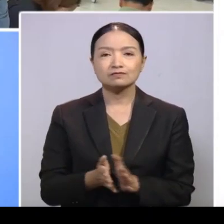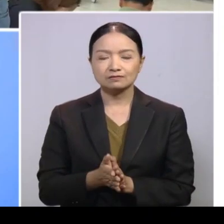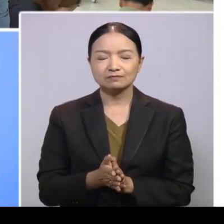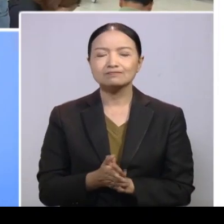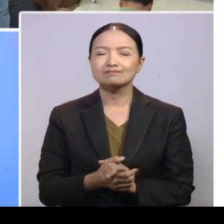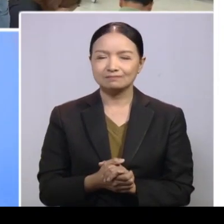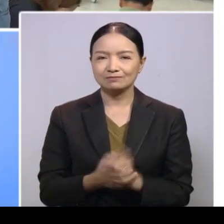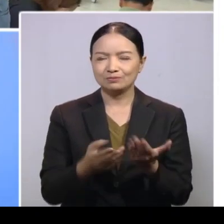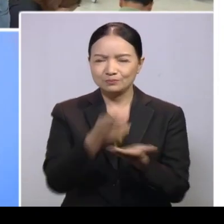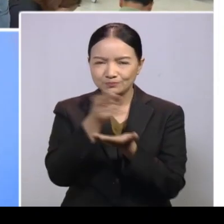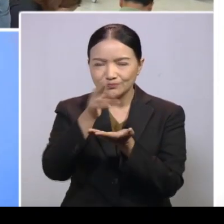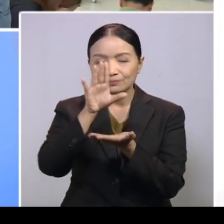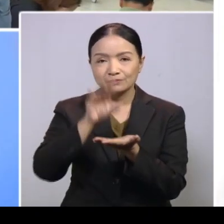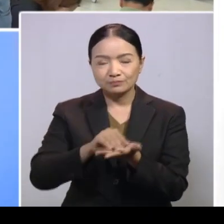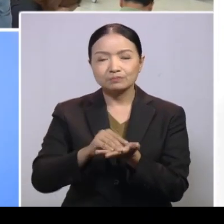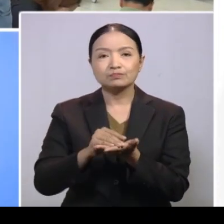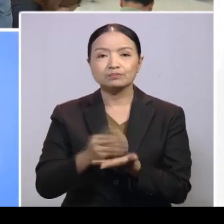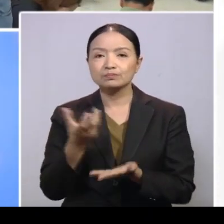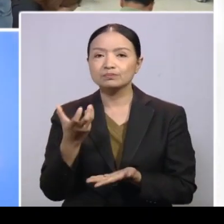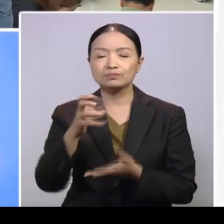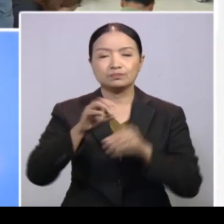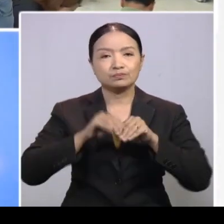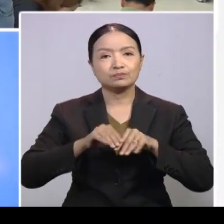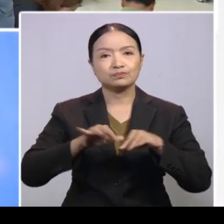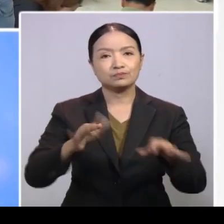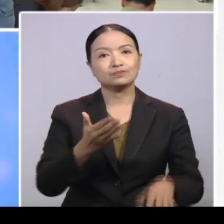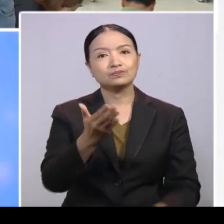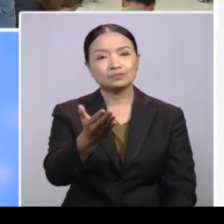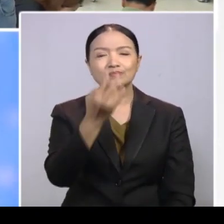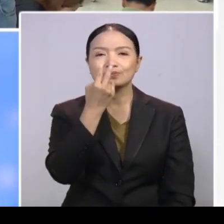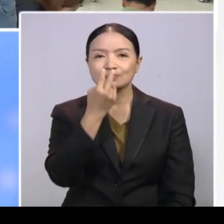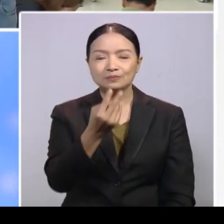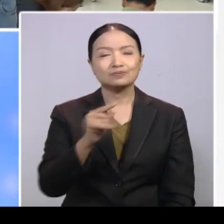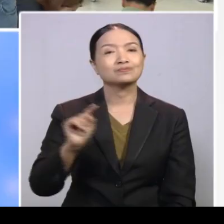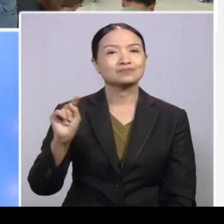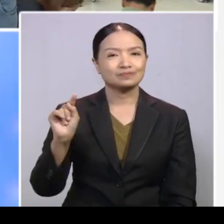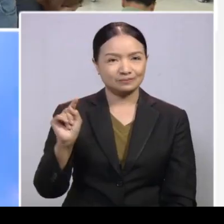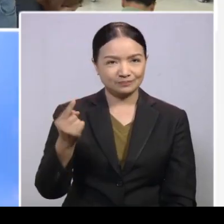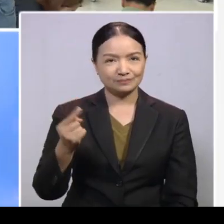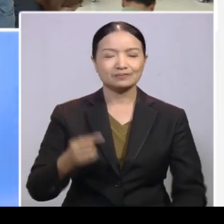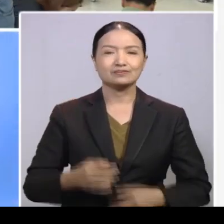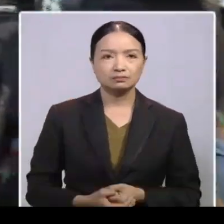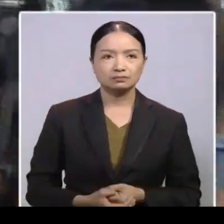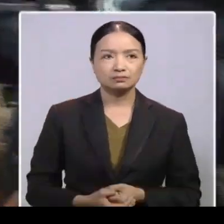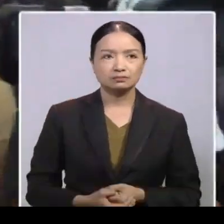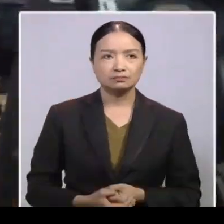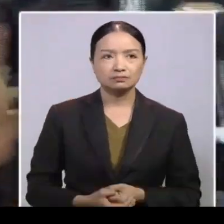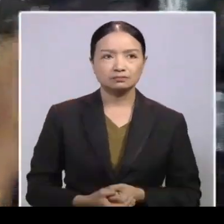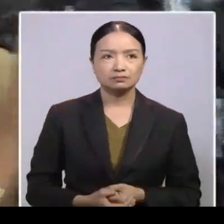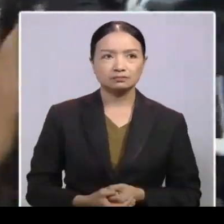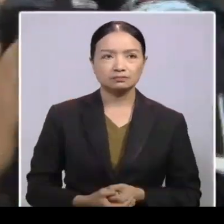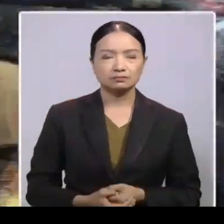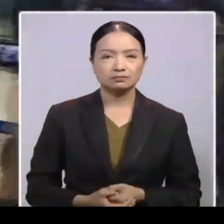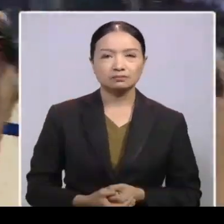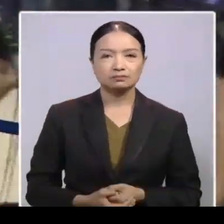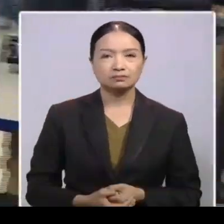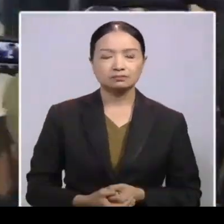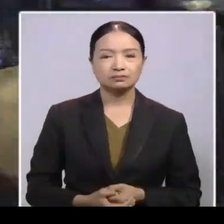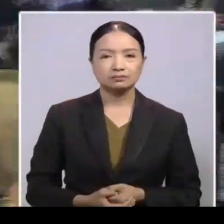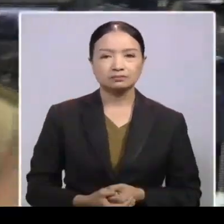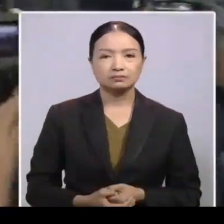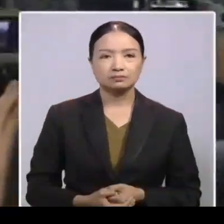วินาทีนั้นเดี๋ยวเราจะกลับมาที่ท่าอากาศยานสุวรรณภูมิกันอีกครั้งหนึ่งนะครับคุณกุลธิดาคุณภัทรครับ